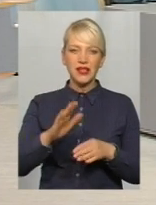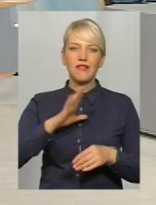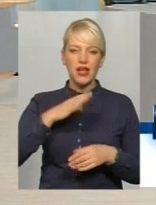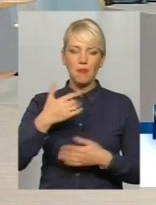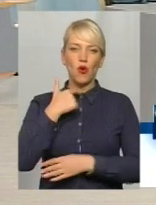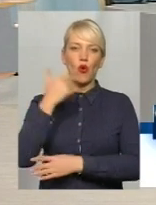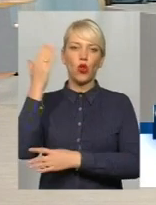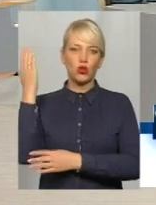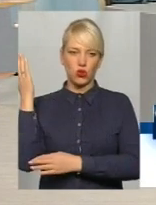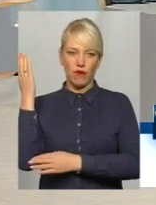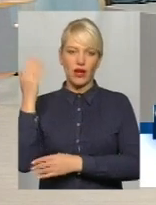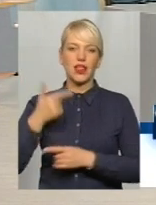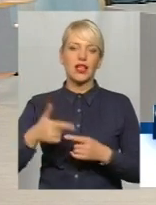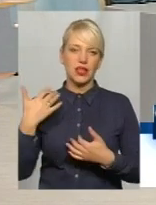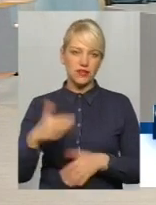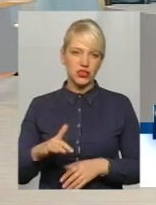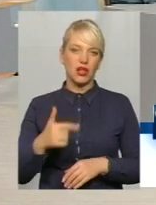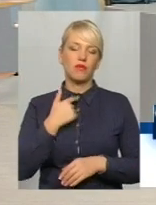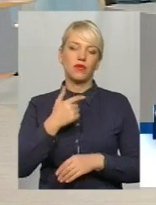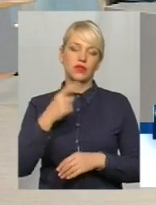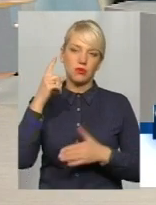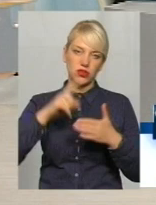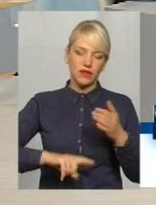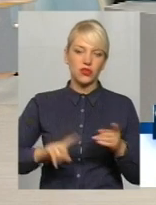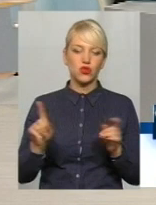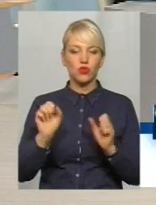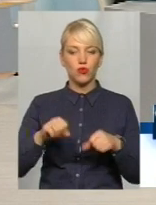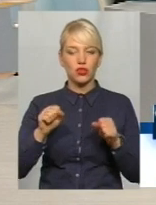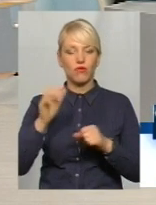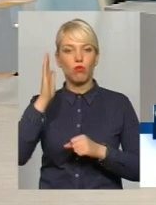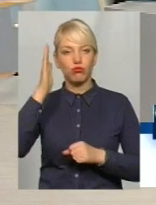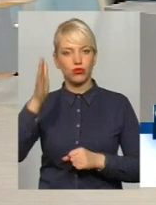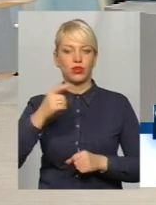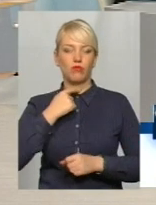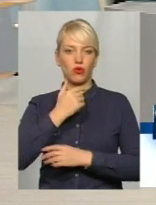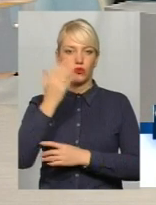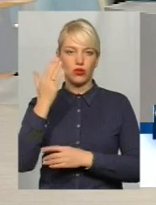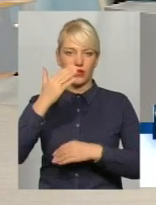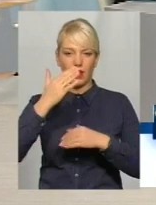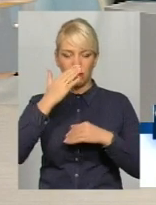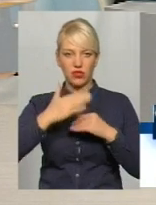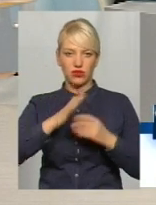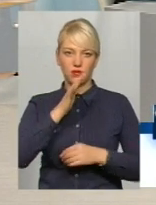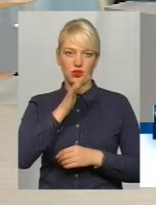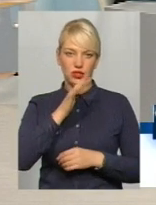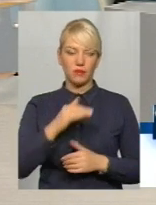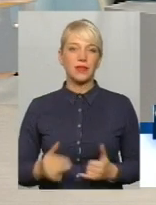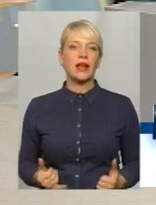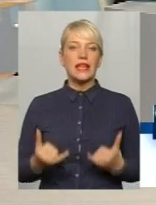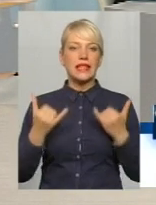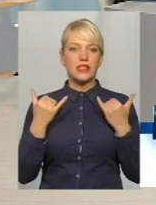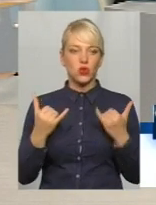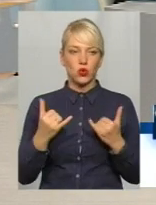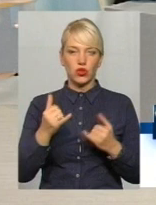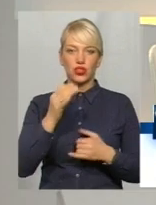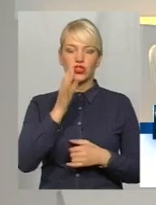сьогодні, частина, я сподіваюся, буде проголосовано, можливо, буде проголосовано найближчим часом. На сьогоднішній